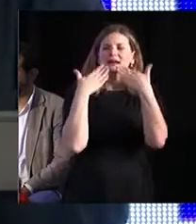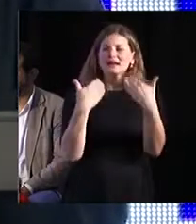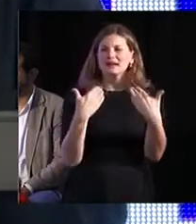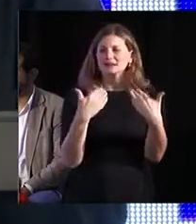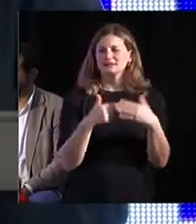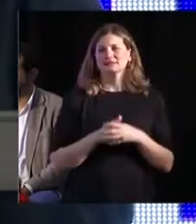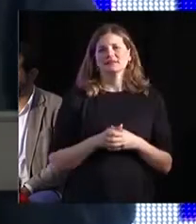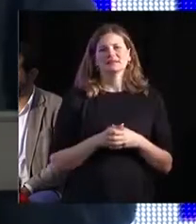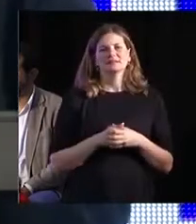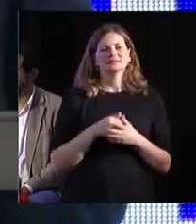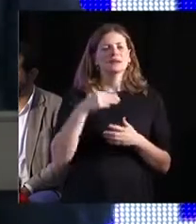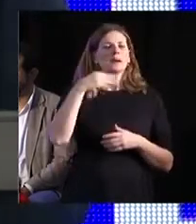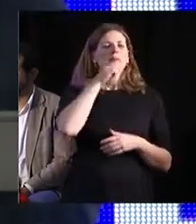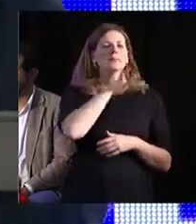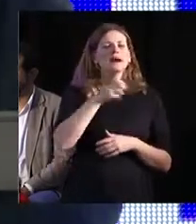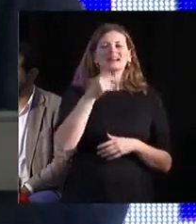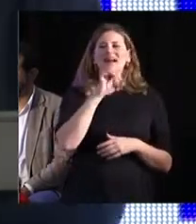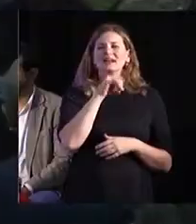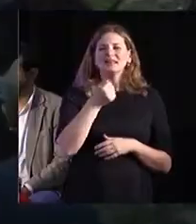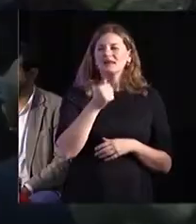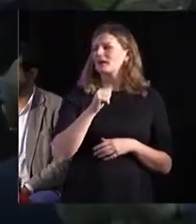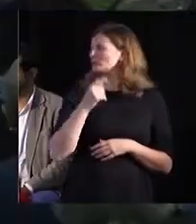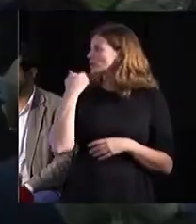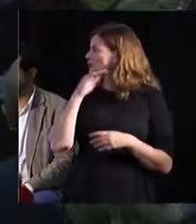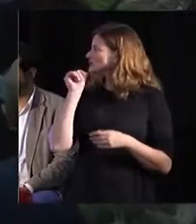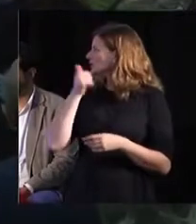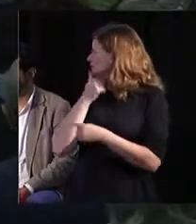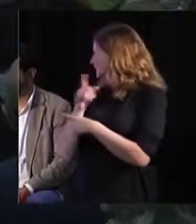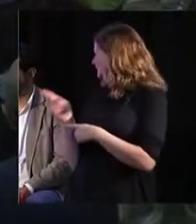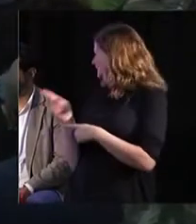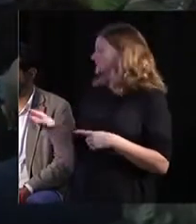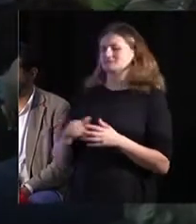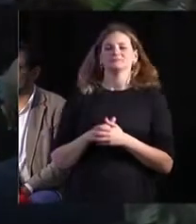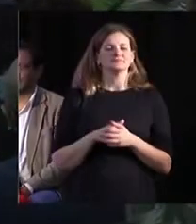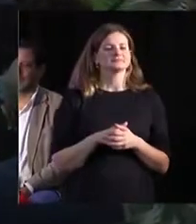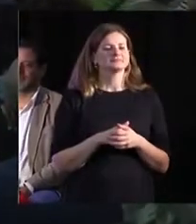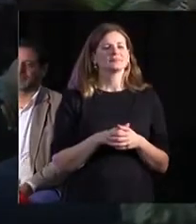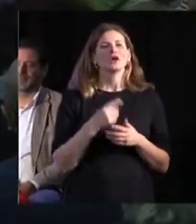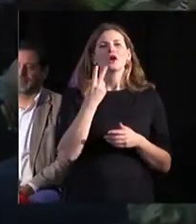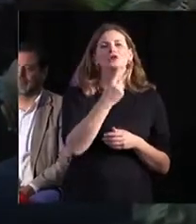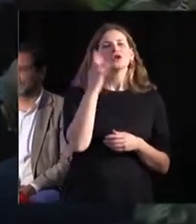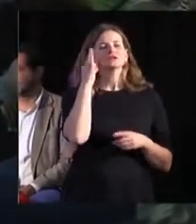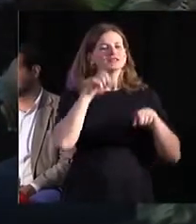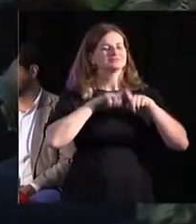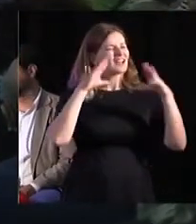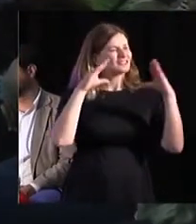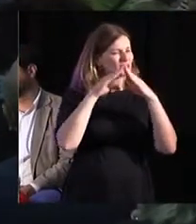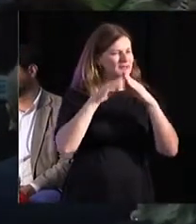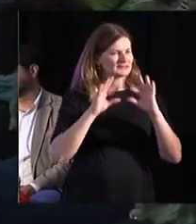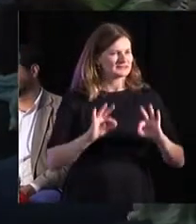Gràcies, Marc García, Maria Freixenet, no sé on sou, aquí, dues dones feministes.